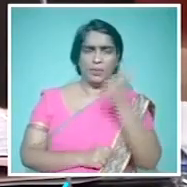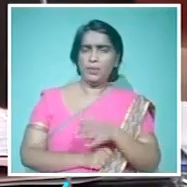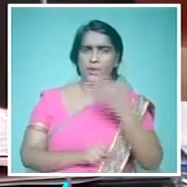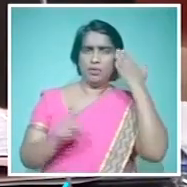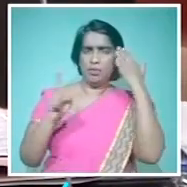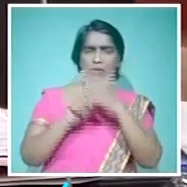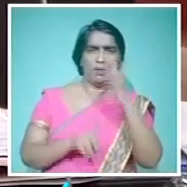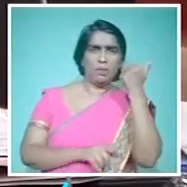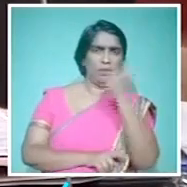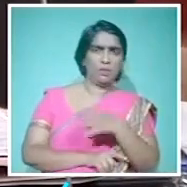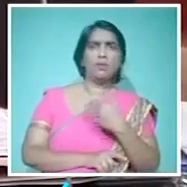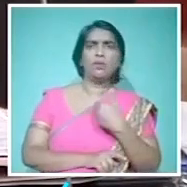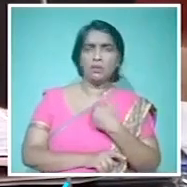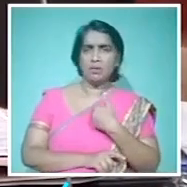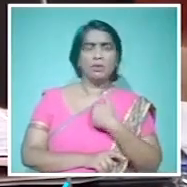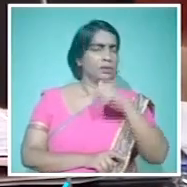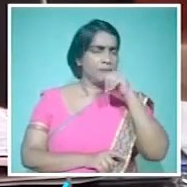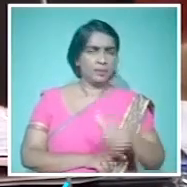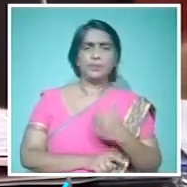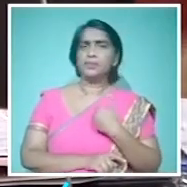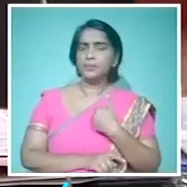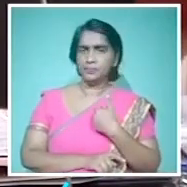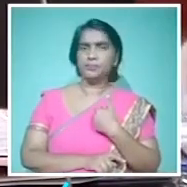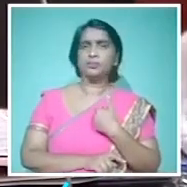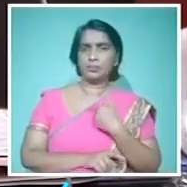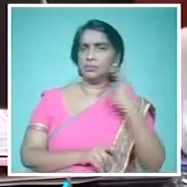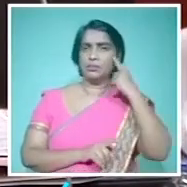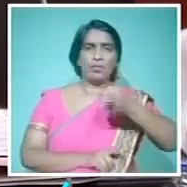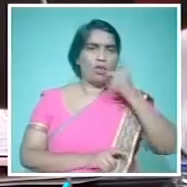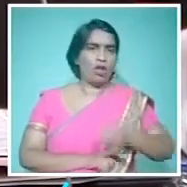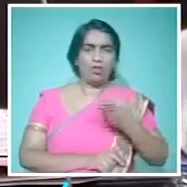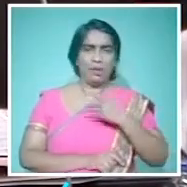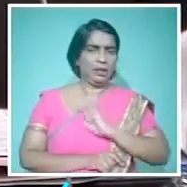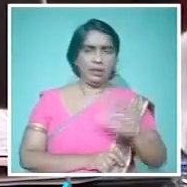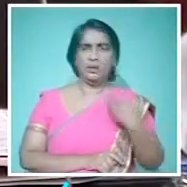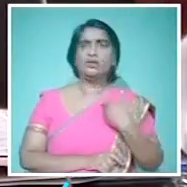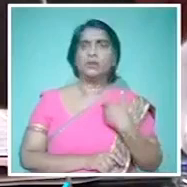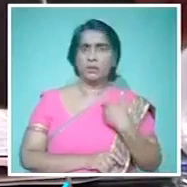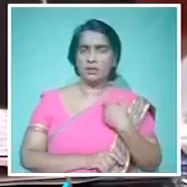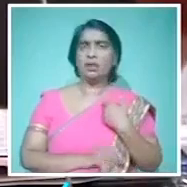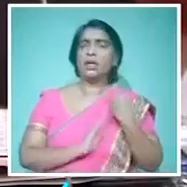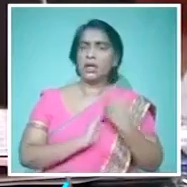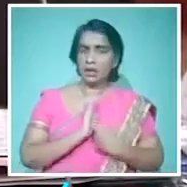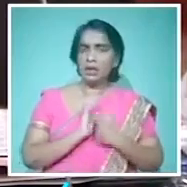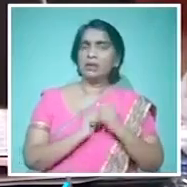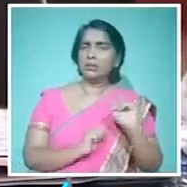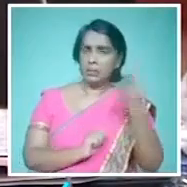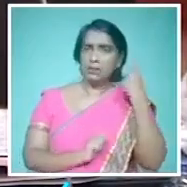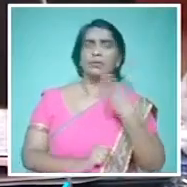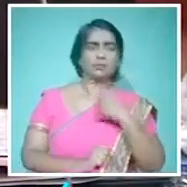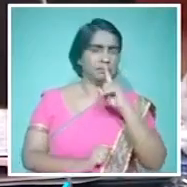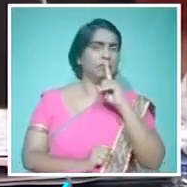सिद्धि अभी किसी से मे सिद्धि अनुमत करे नीति क्रियात्मक करने के लिए अभी लीम